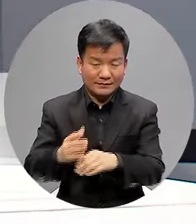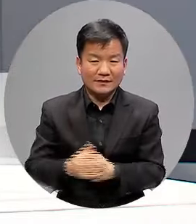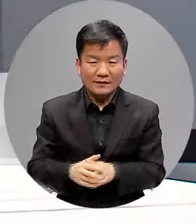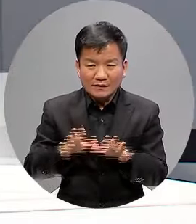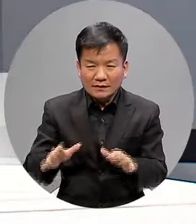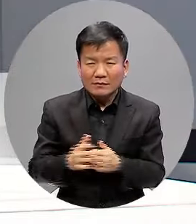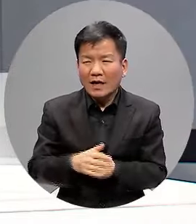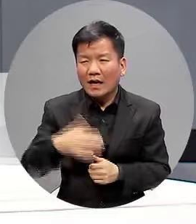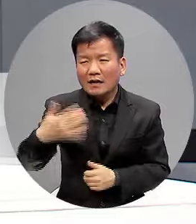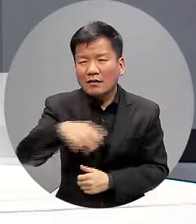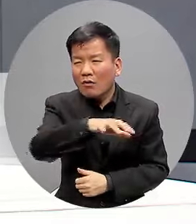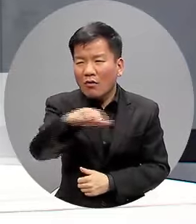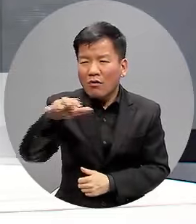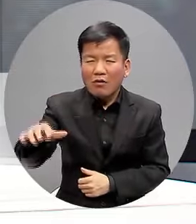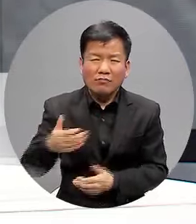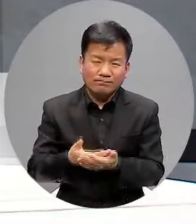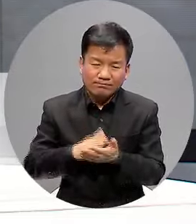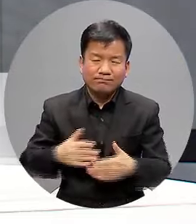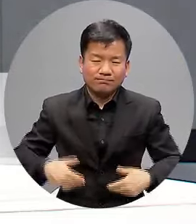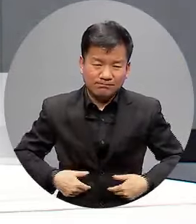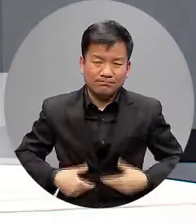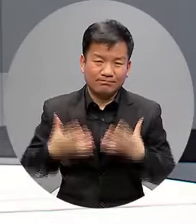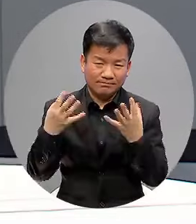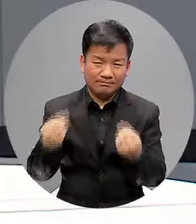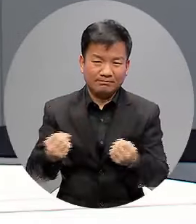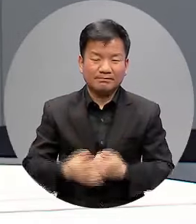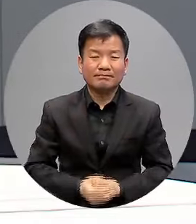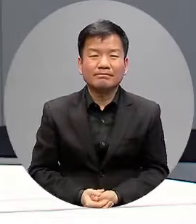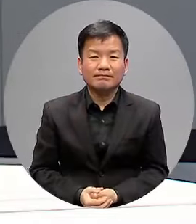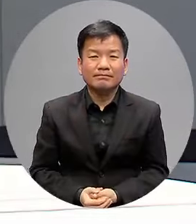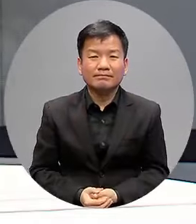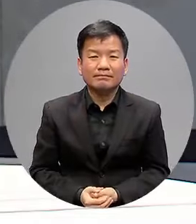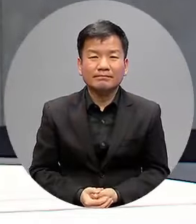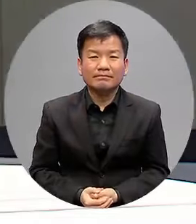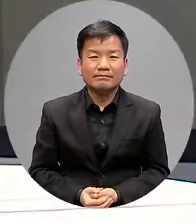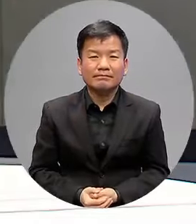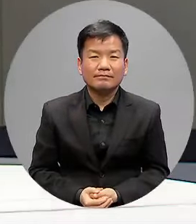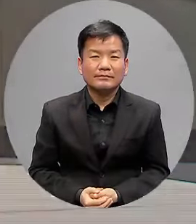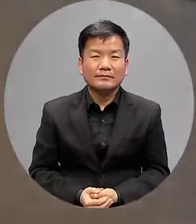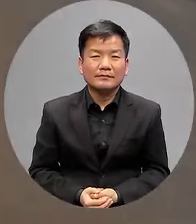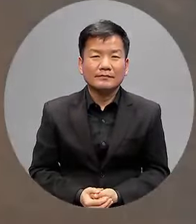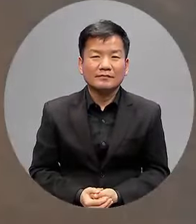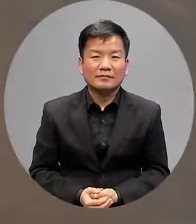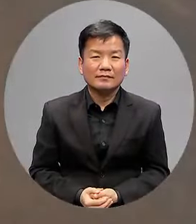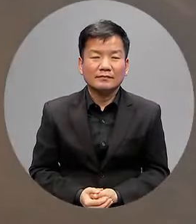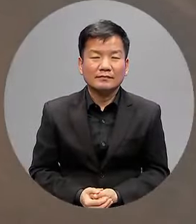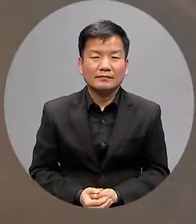아직 손길이 필요한 곳이 많다고 합니다. 이승준 기자입니다.